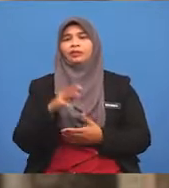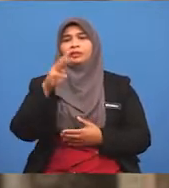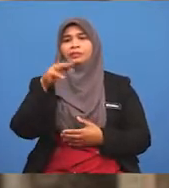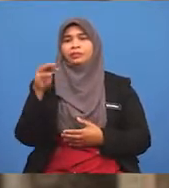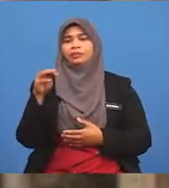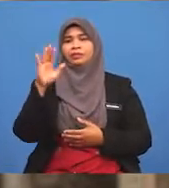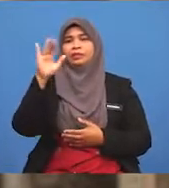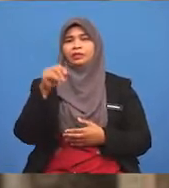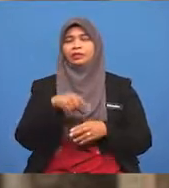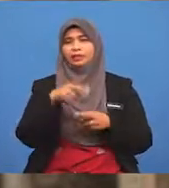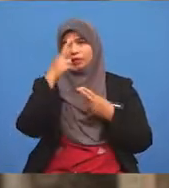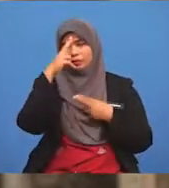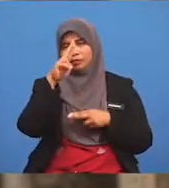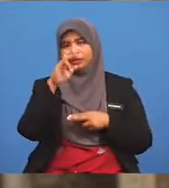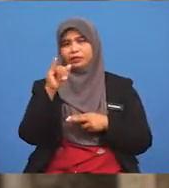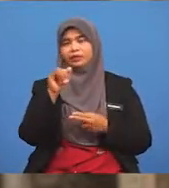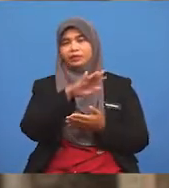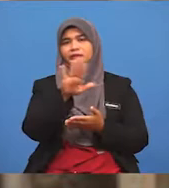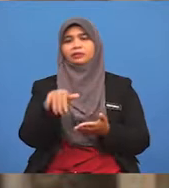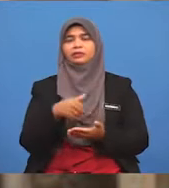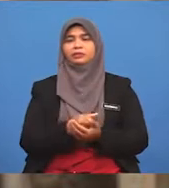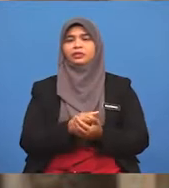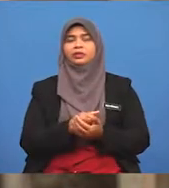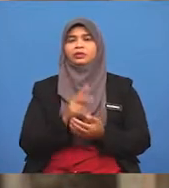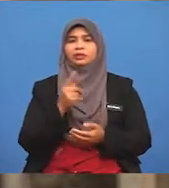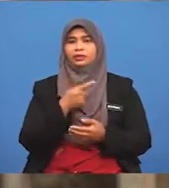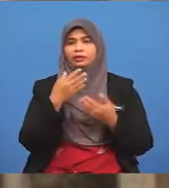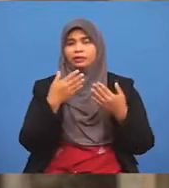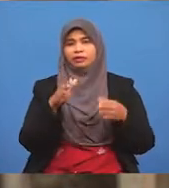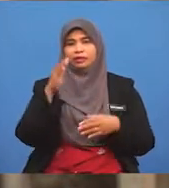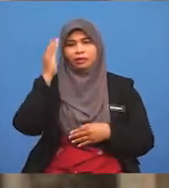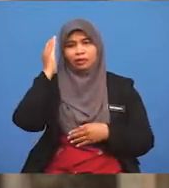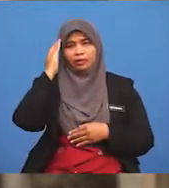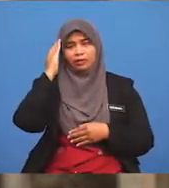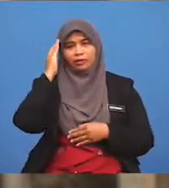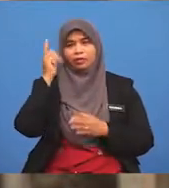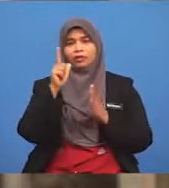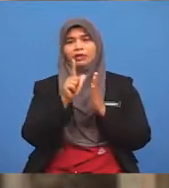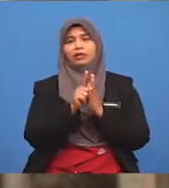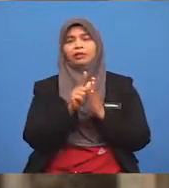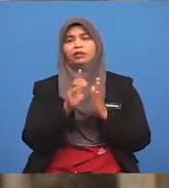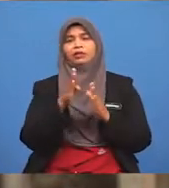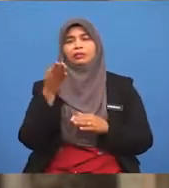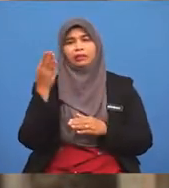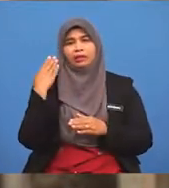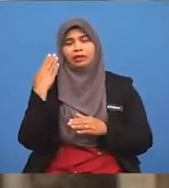Murid-murid yang dihormati sekalian, kita telah mengetahui latar belakang ulama hadis yang menyusun